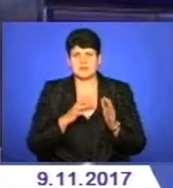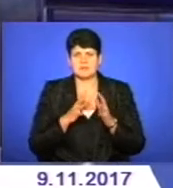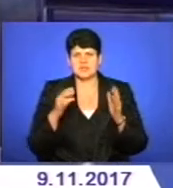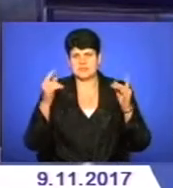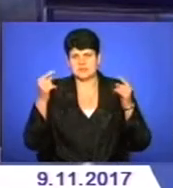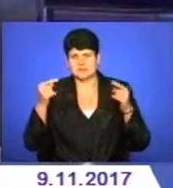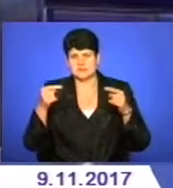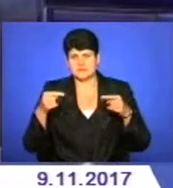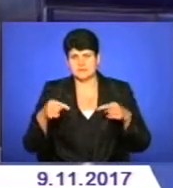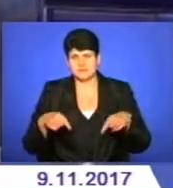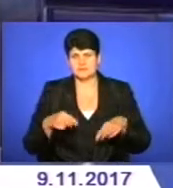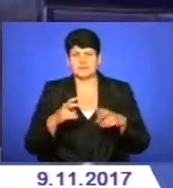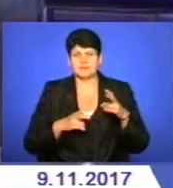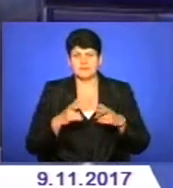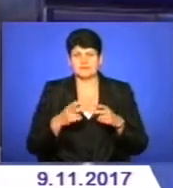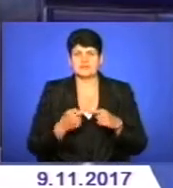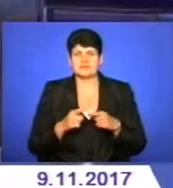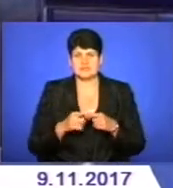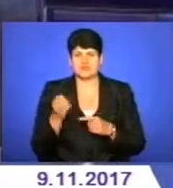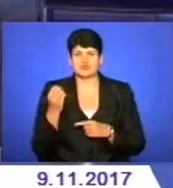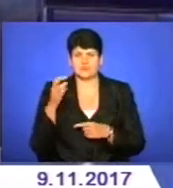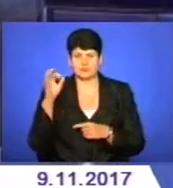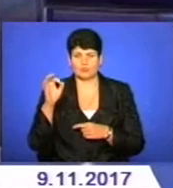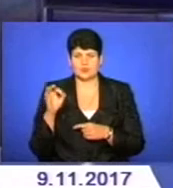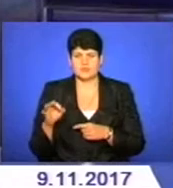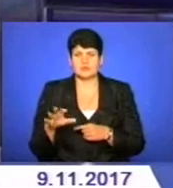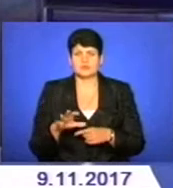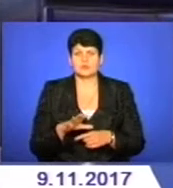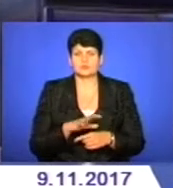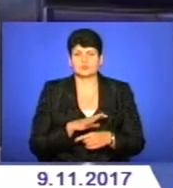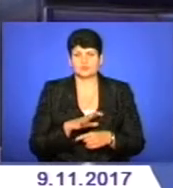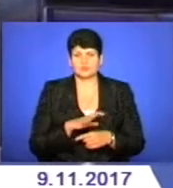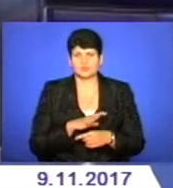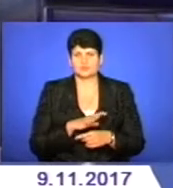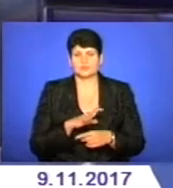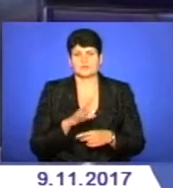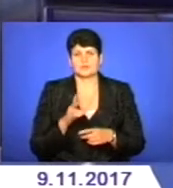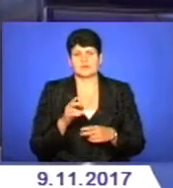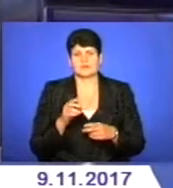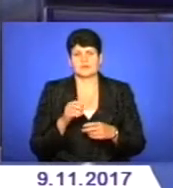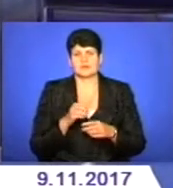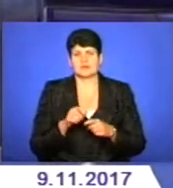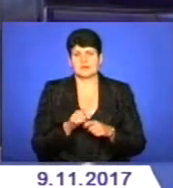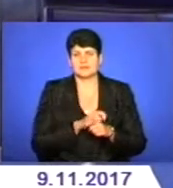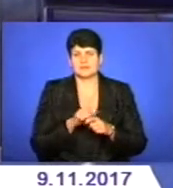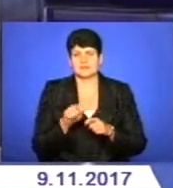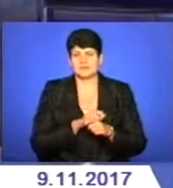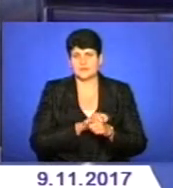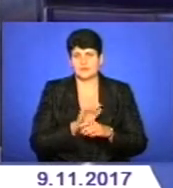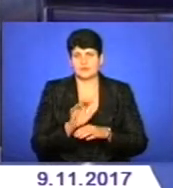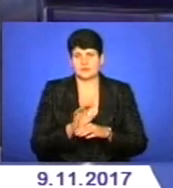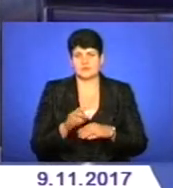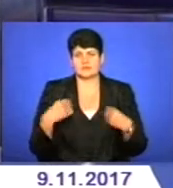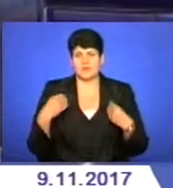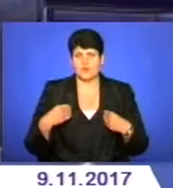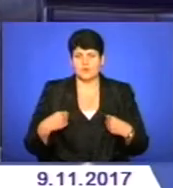випуску промислової продукції майже на 14% зафіксували на підприємствах текстильного виробництва, виробництва